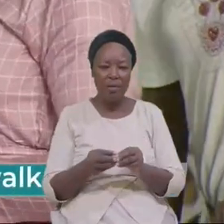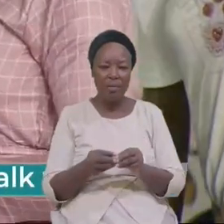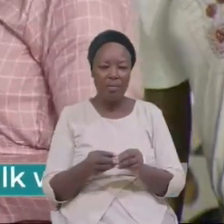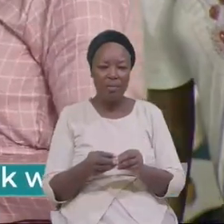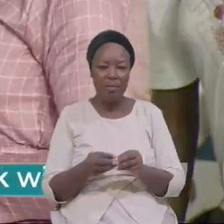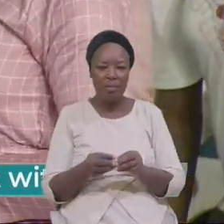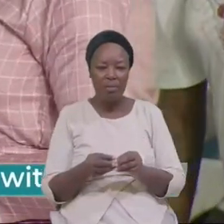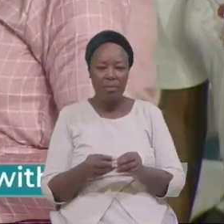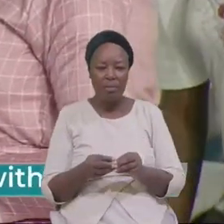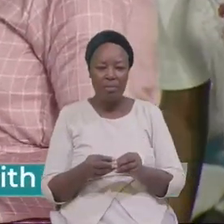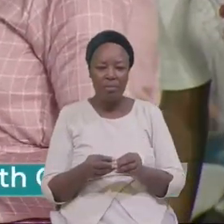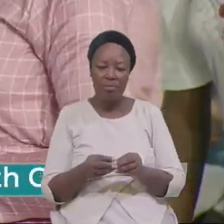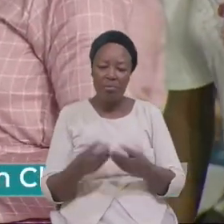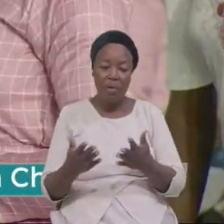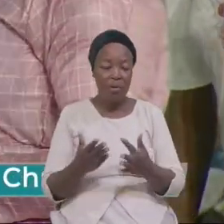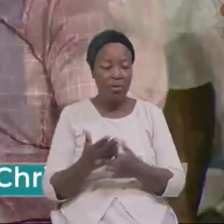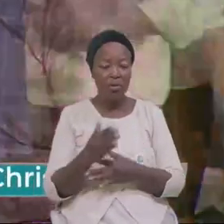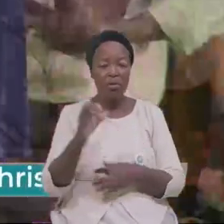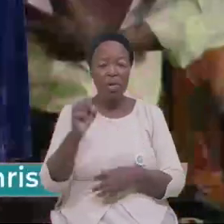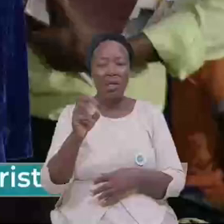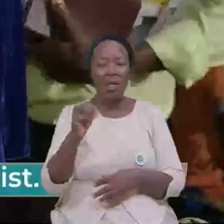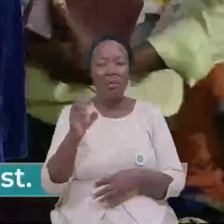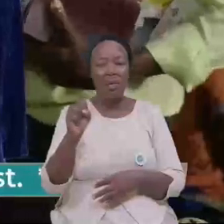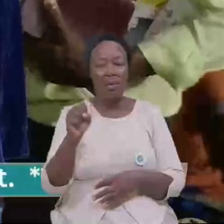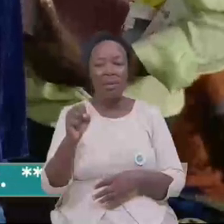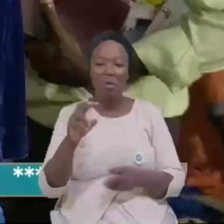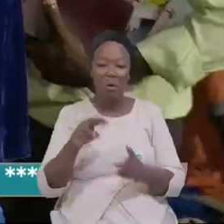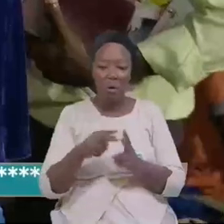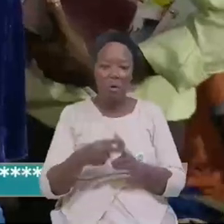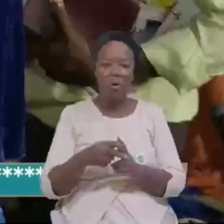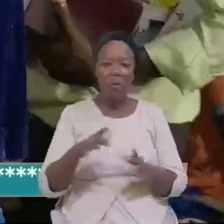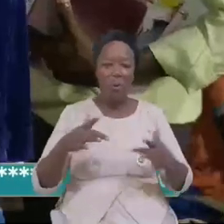Vous pouvez l'envoyer par envoyer SMS ou bien sur WhatsApp.